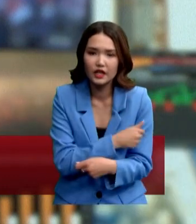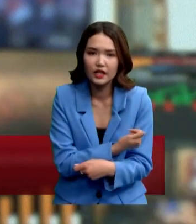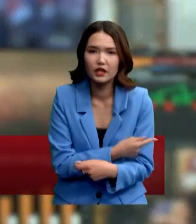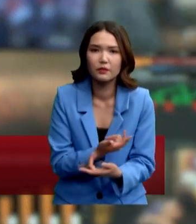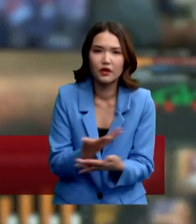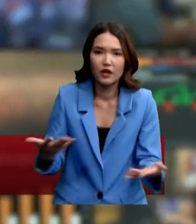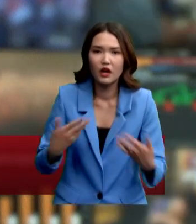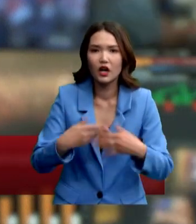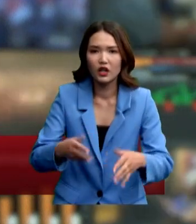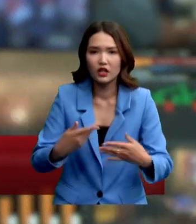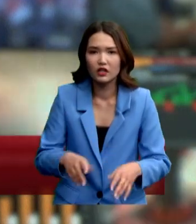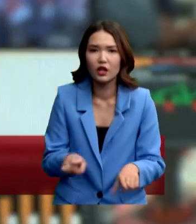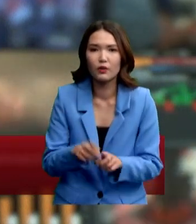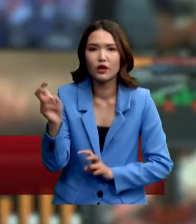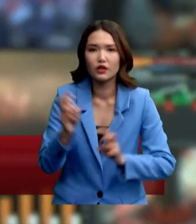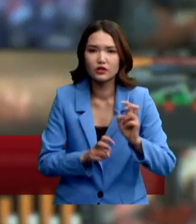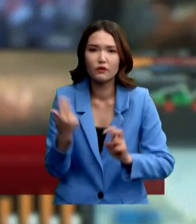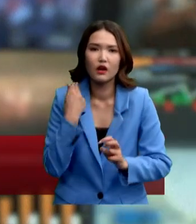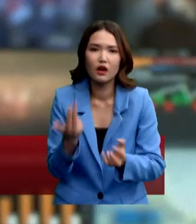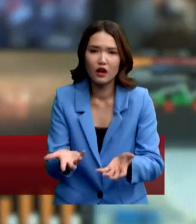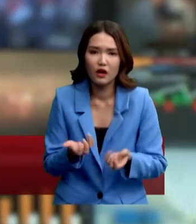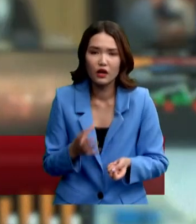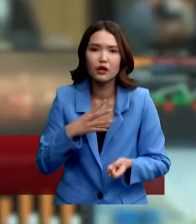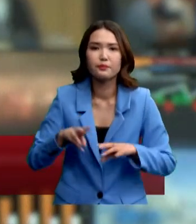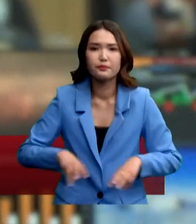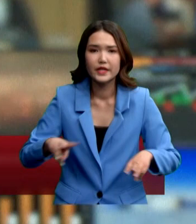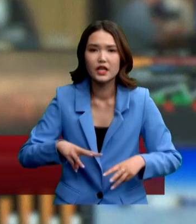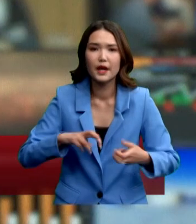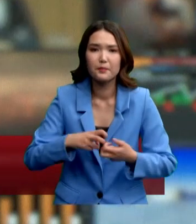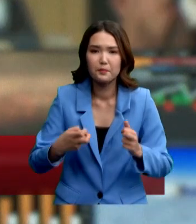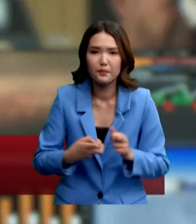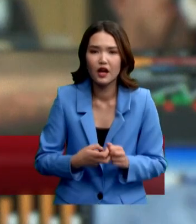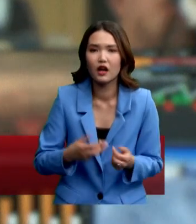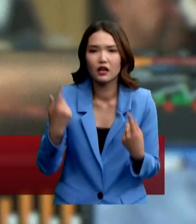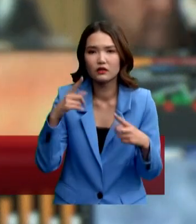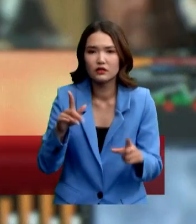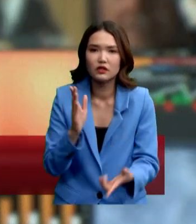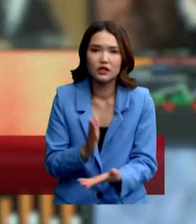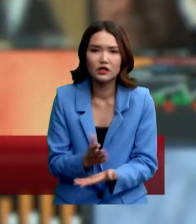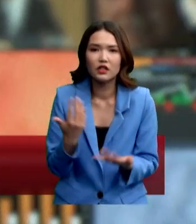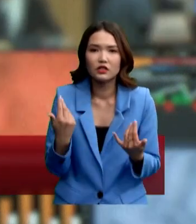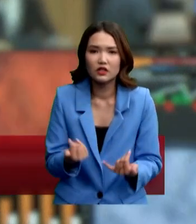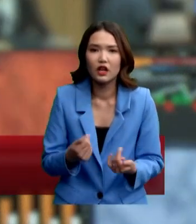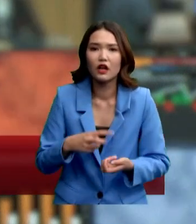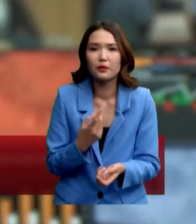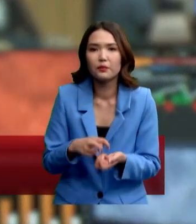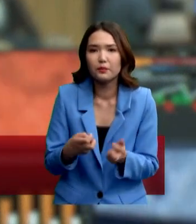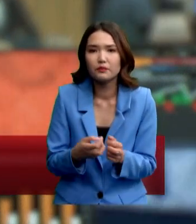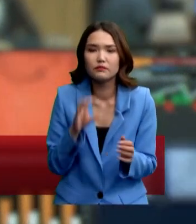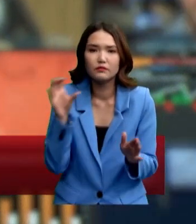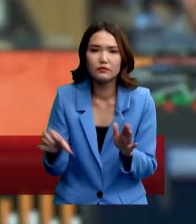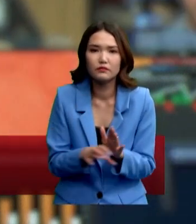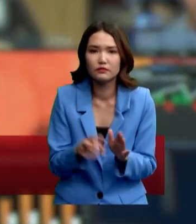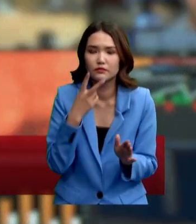басшылары өнімді дәл осы зауыттан қарызға алып отыр, ал министрліктегілер проблемадан бейхабар. Мәселенің себебі мен салдары Қымбат